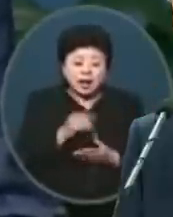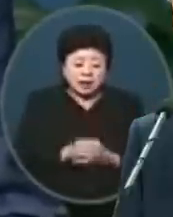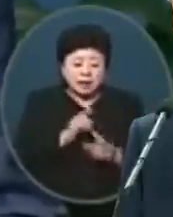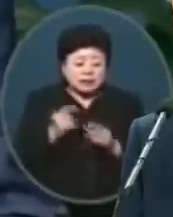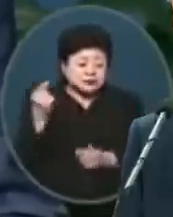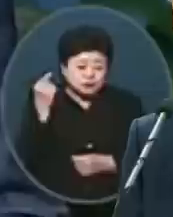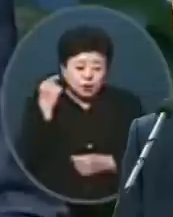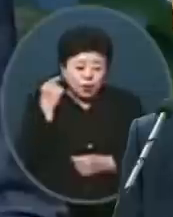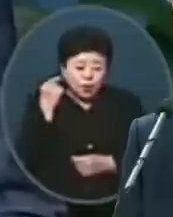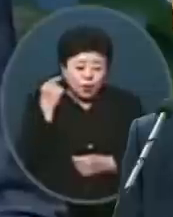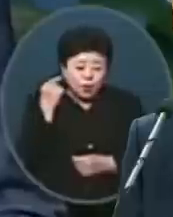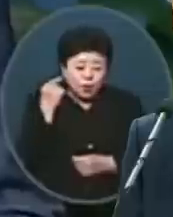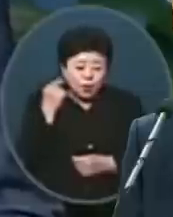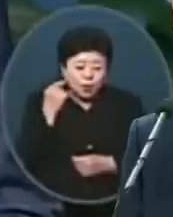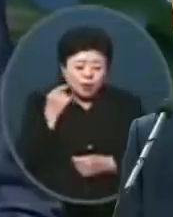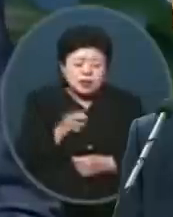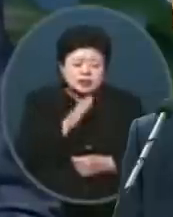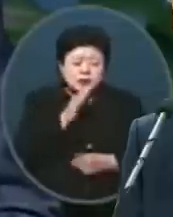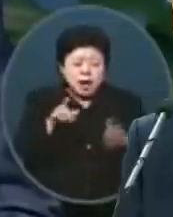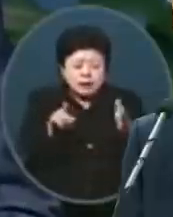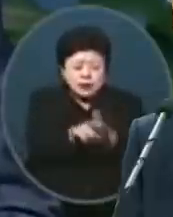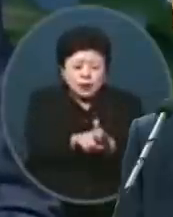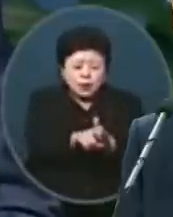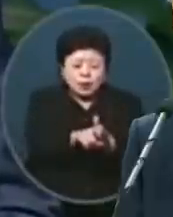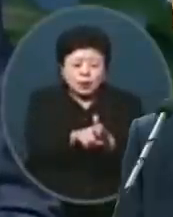듣고 진짜 믿고